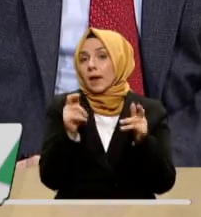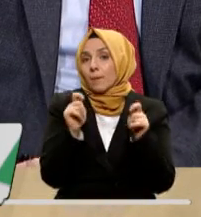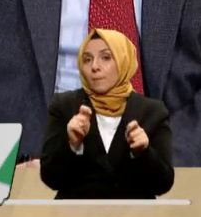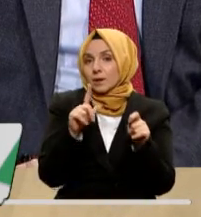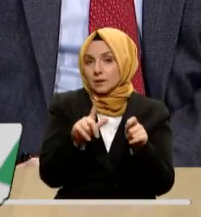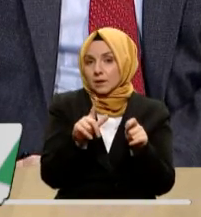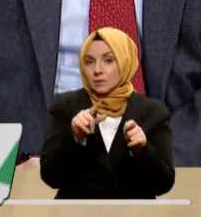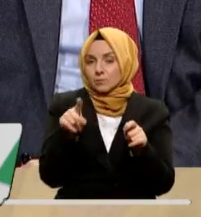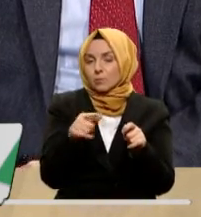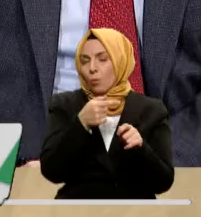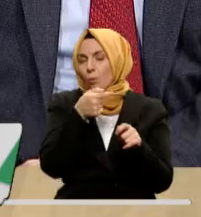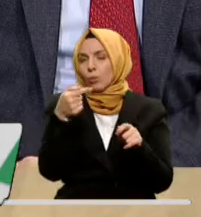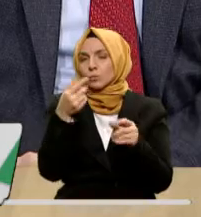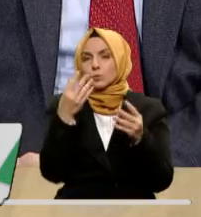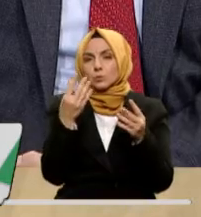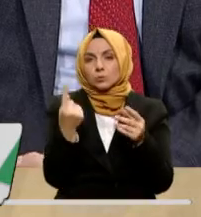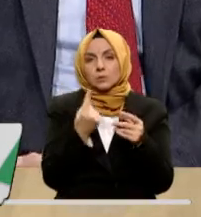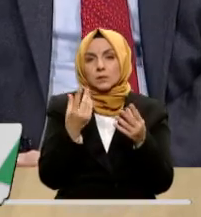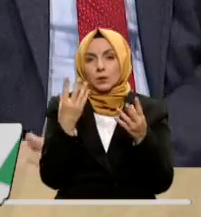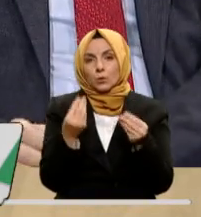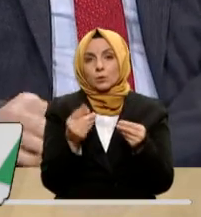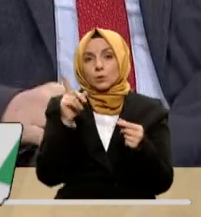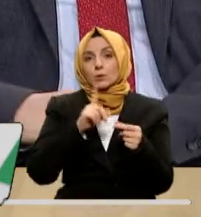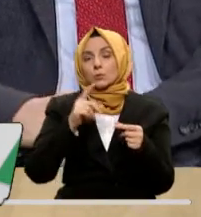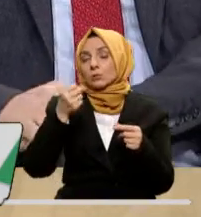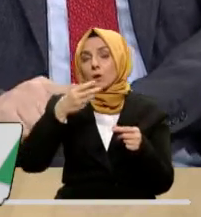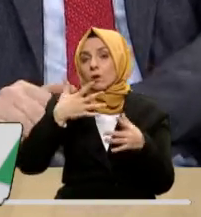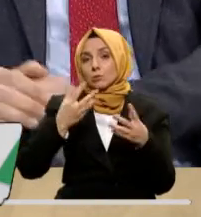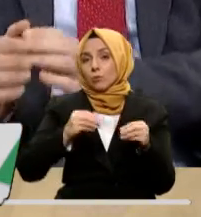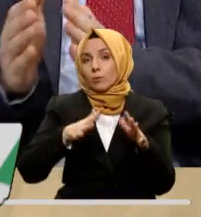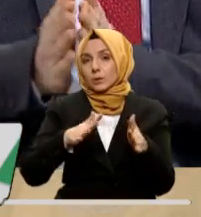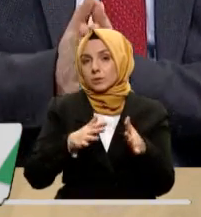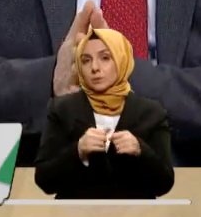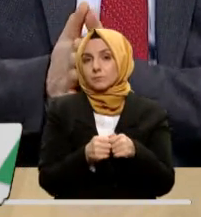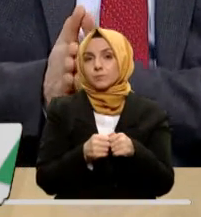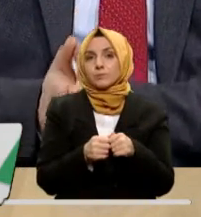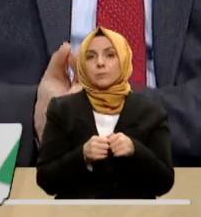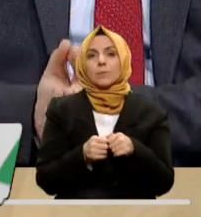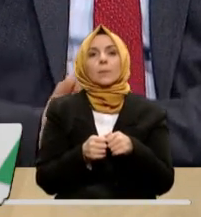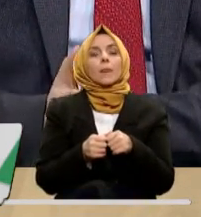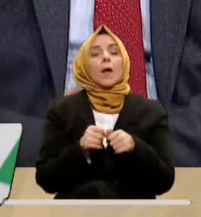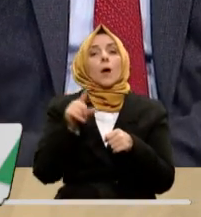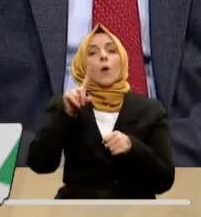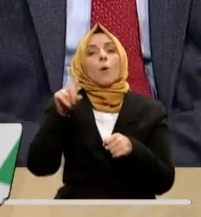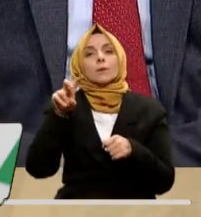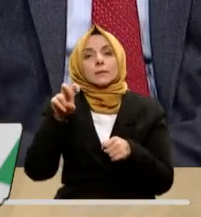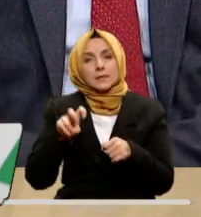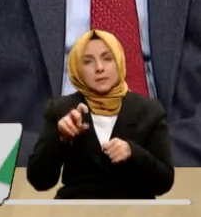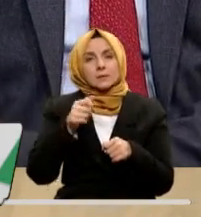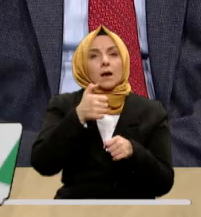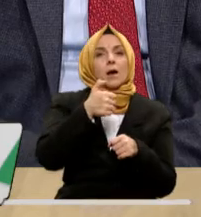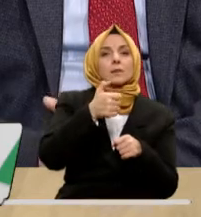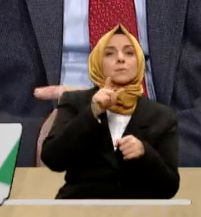karşılaşıyor musunuz olumsuz bir şeyler olma ihtimali yüzde kaç Evet şimdi 18 65 yaş arası bütün